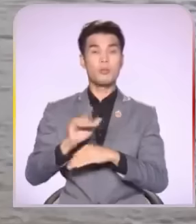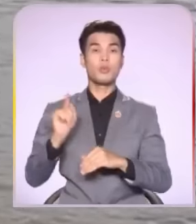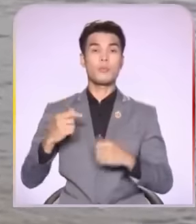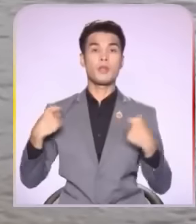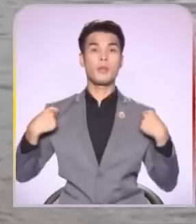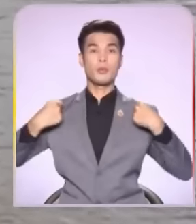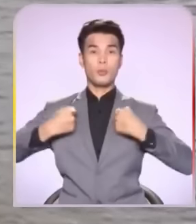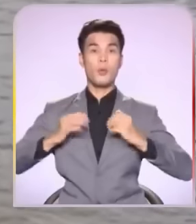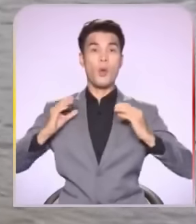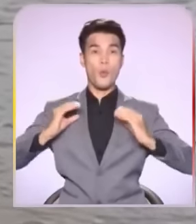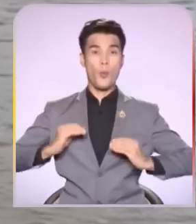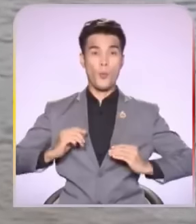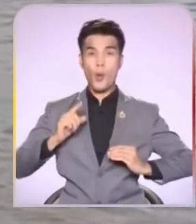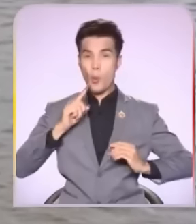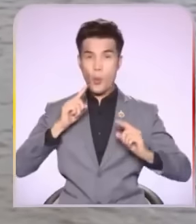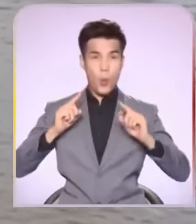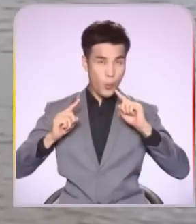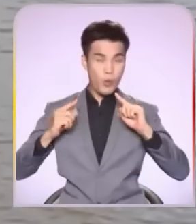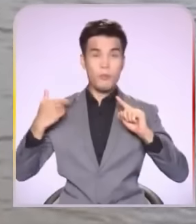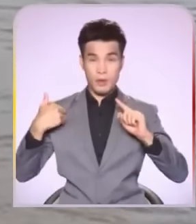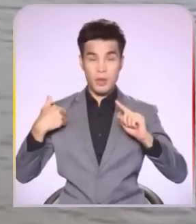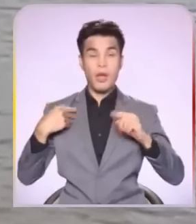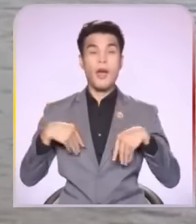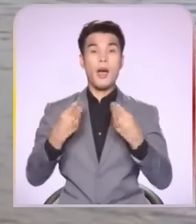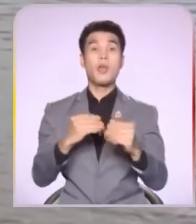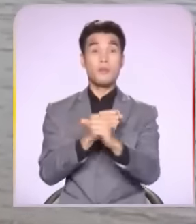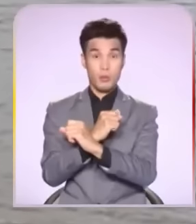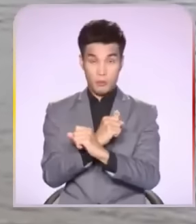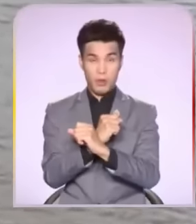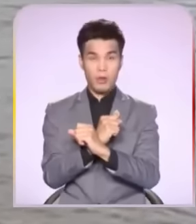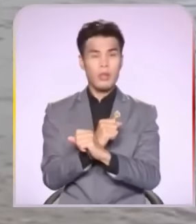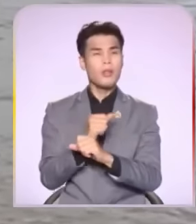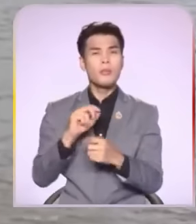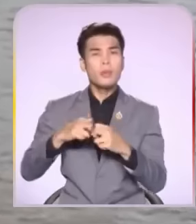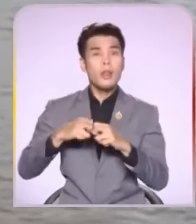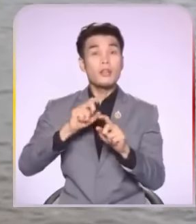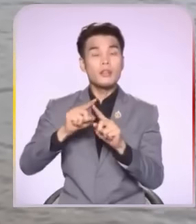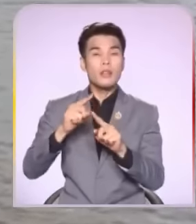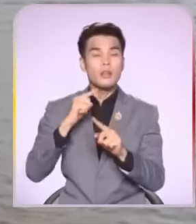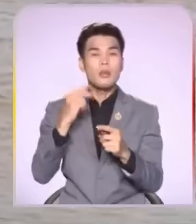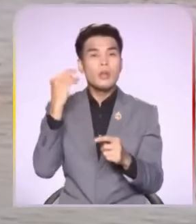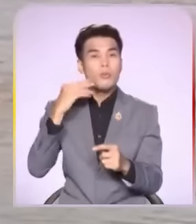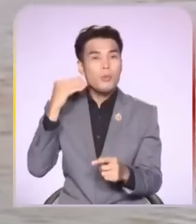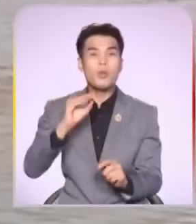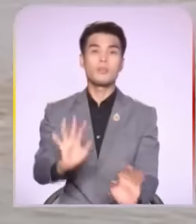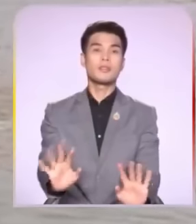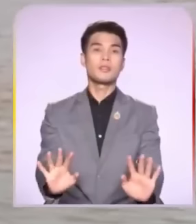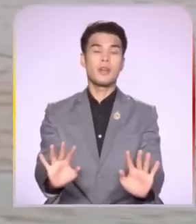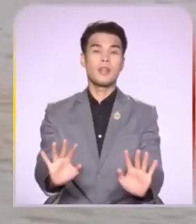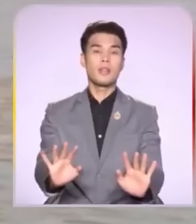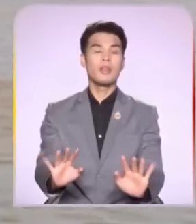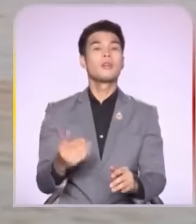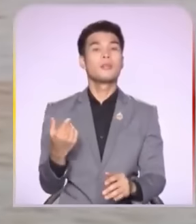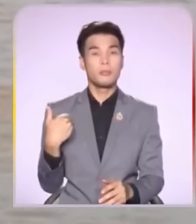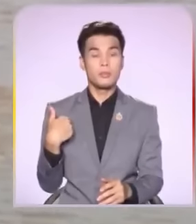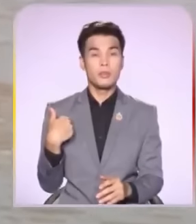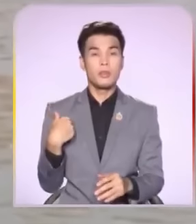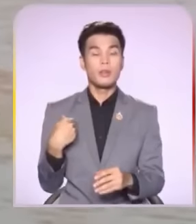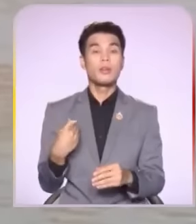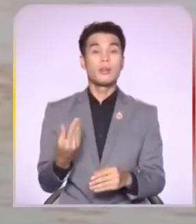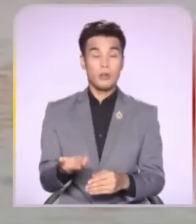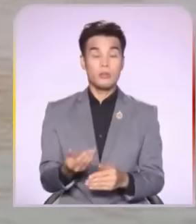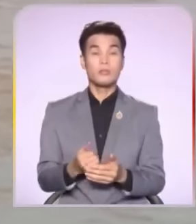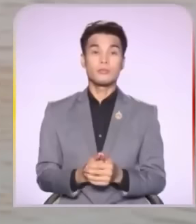ชูชีพอันวางใจแล้วก็ปลอดภัยนะคะแล้วอุบัติเหตุแบบเไม่ได้เกิดขึ้นบ่อยๆนะถึงจะมีเหตุการณ์แบบนี้